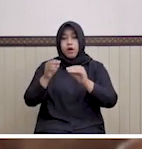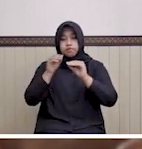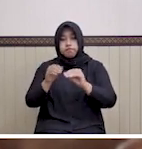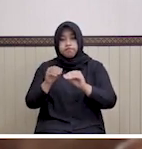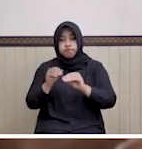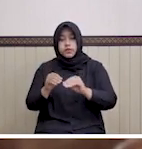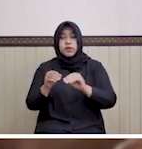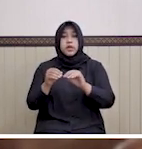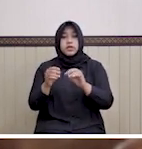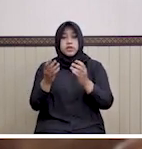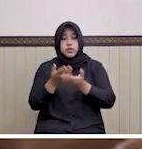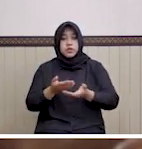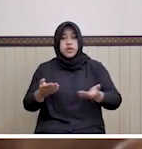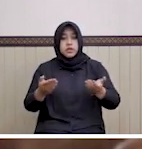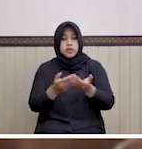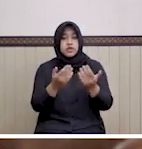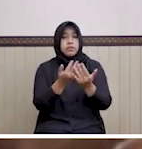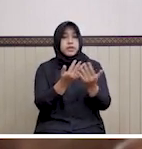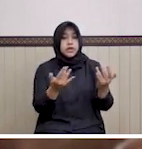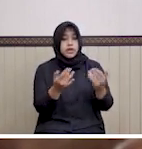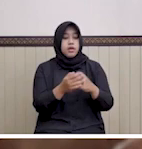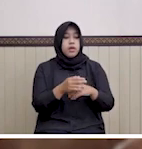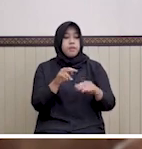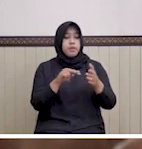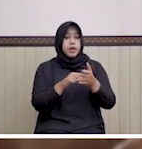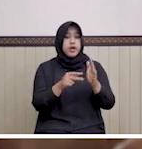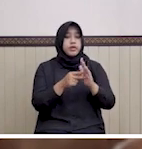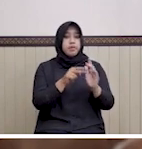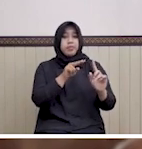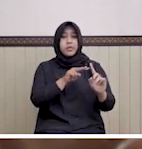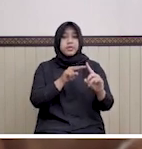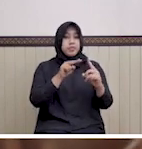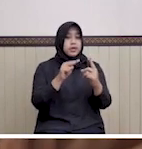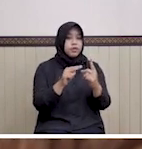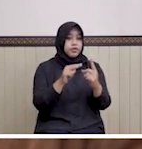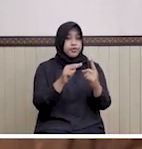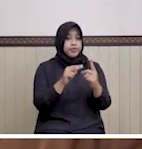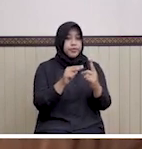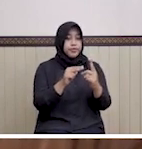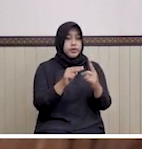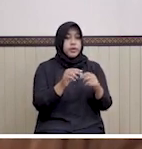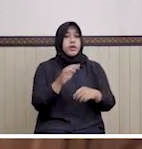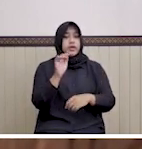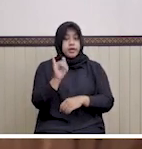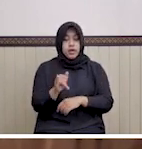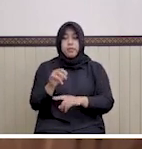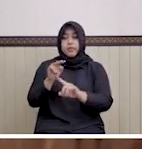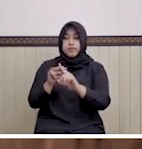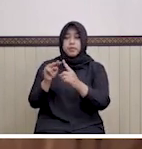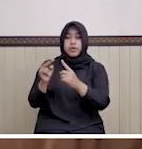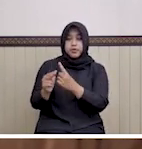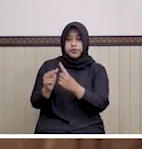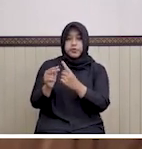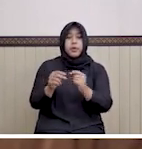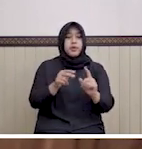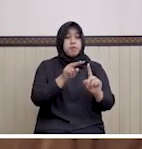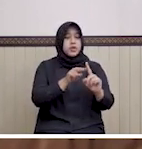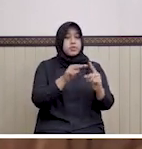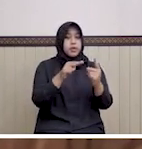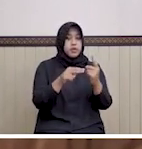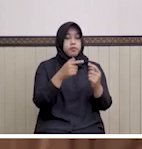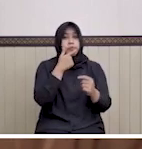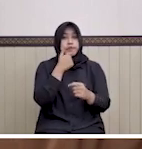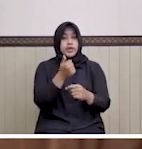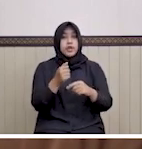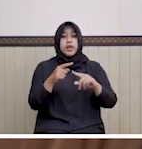tidak dan masyarakat yang disebut ngerti perspektif ya perspektif kembali lagi tetapi memang perspektif itu menjadi